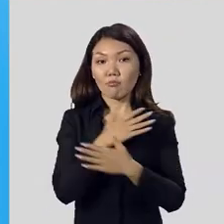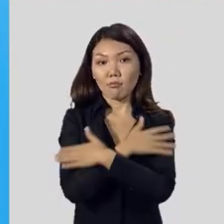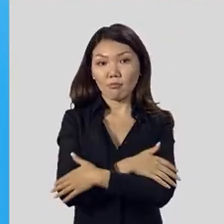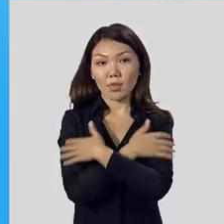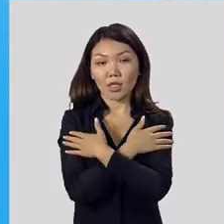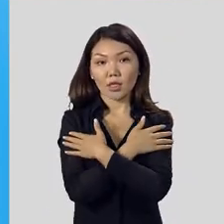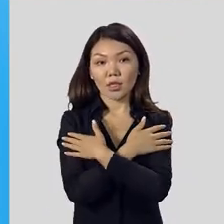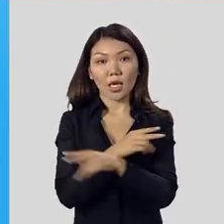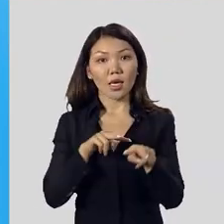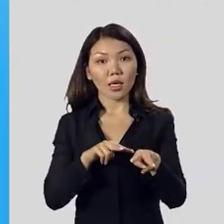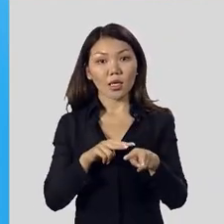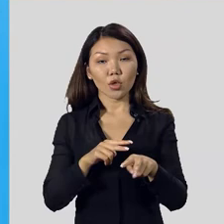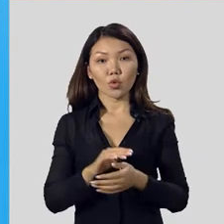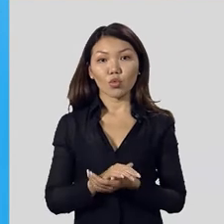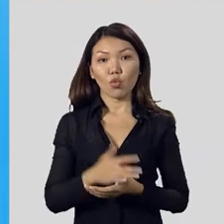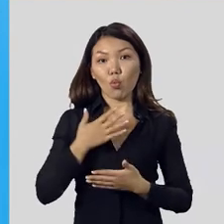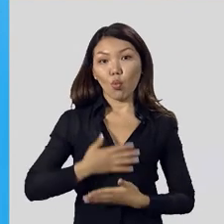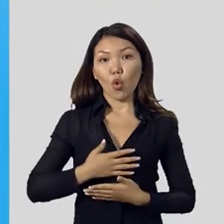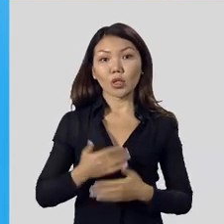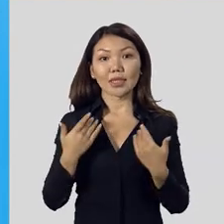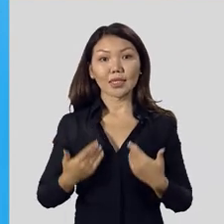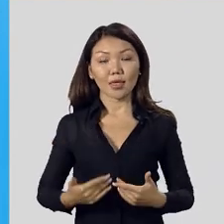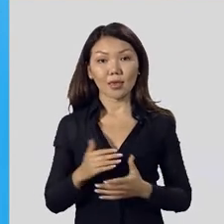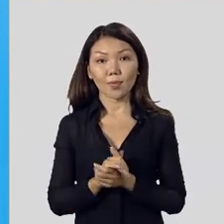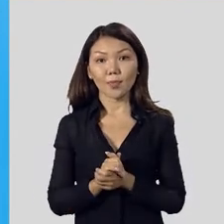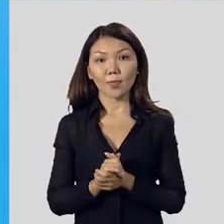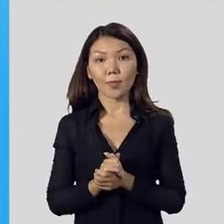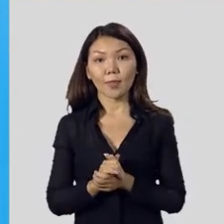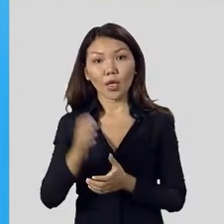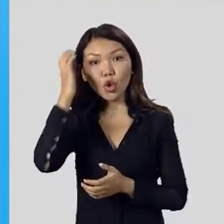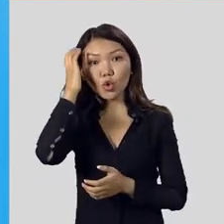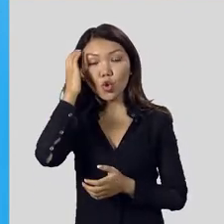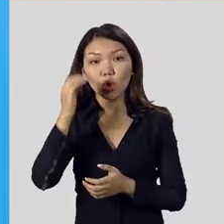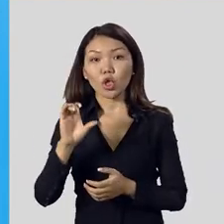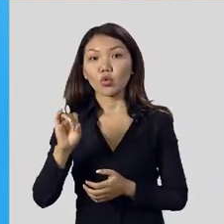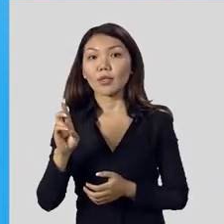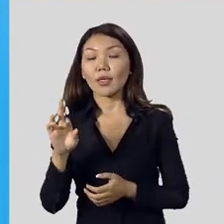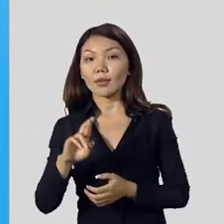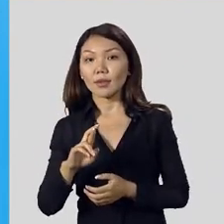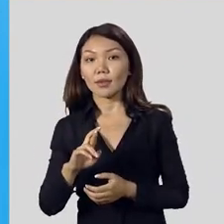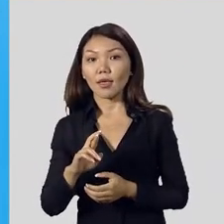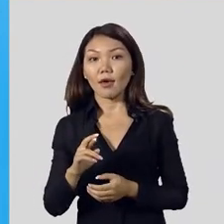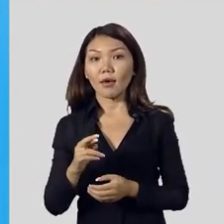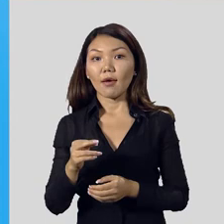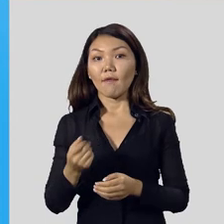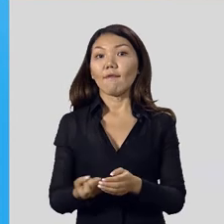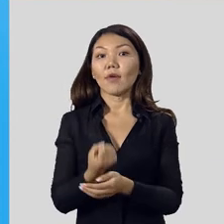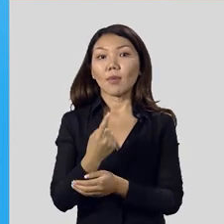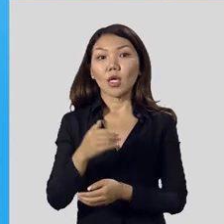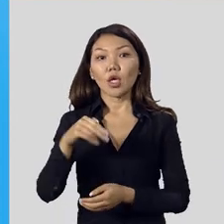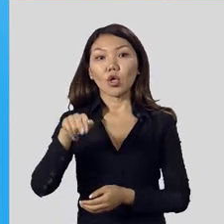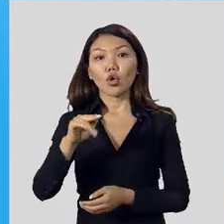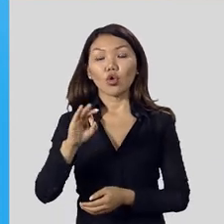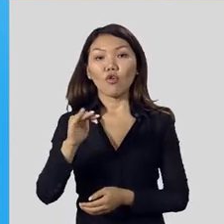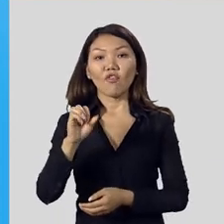тела. Нейронами черной субстанции вырабатывается дофамин. Это